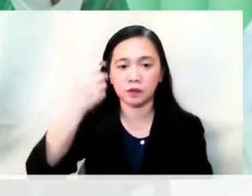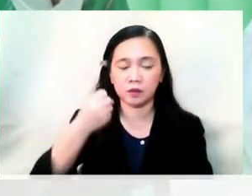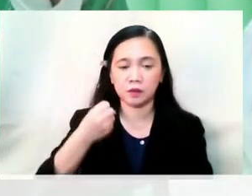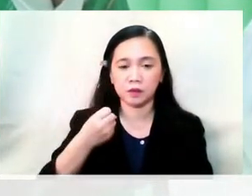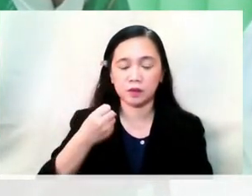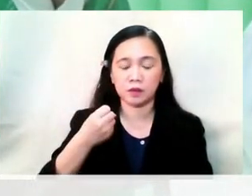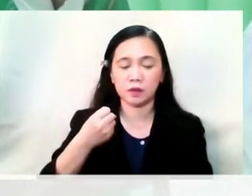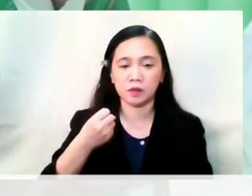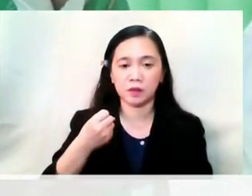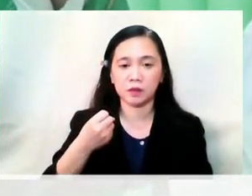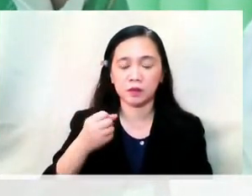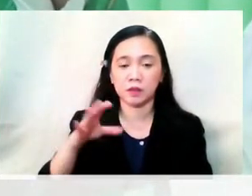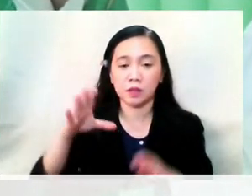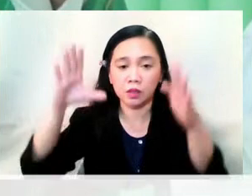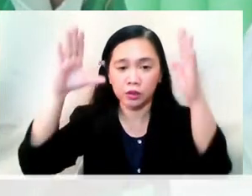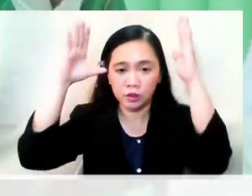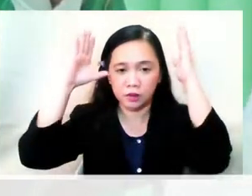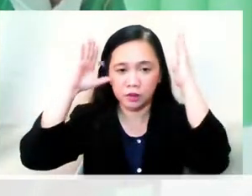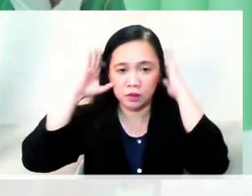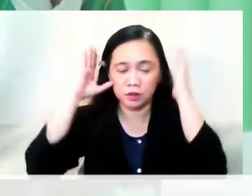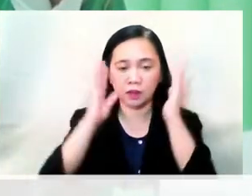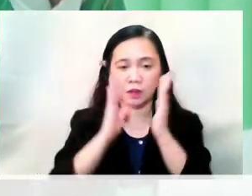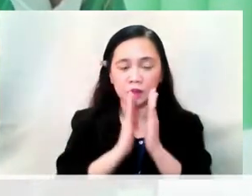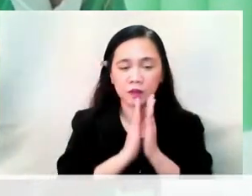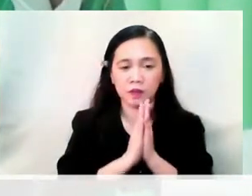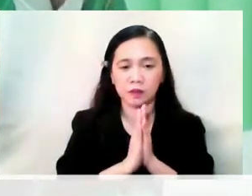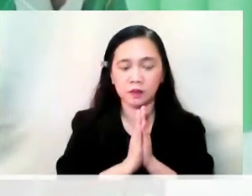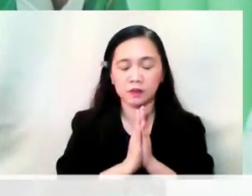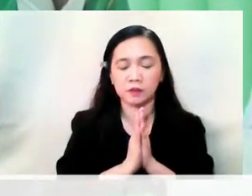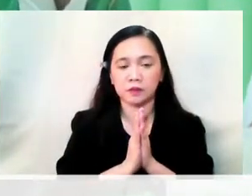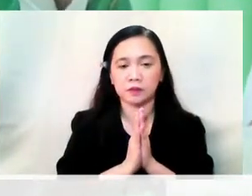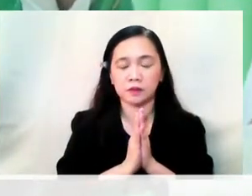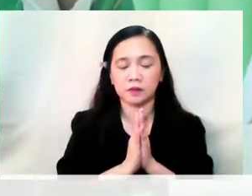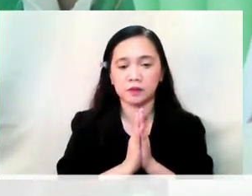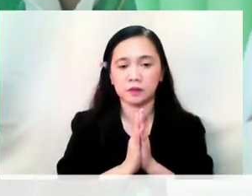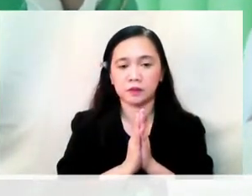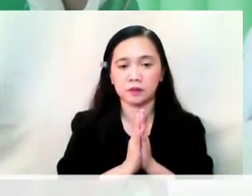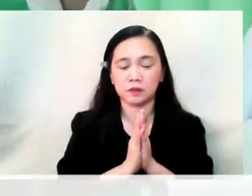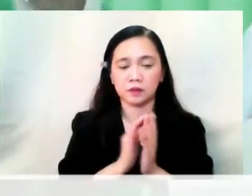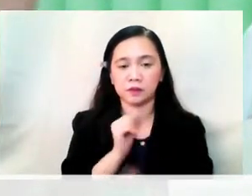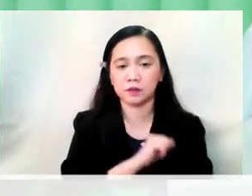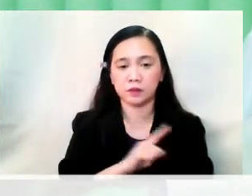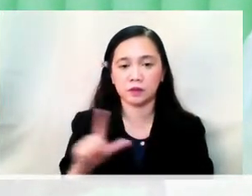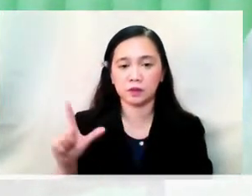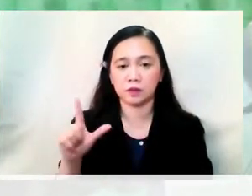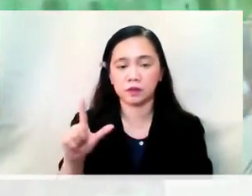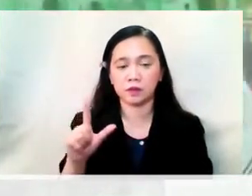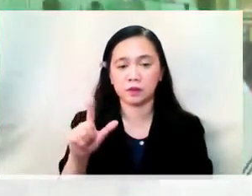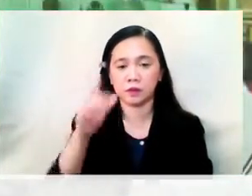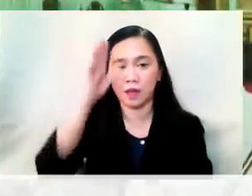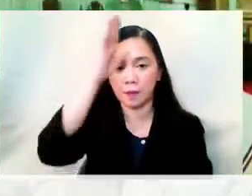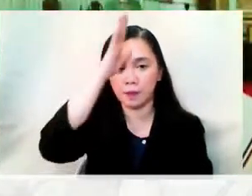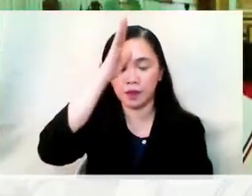dinggin mo po ang aming mga panalangin para sa lahat ng mga ama. Amen. Amen.